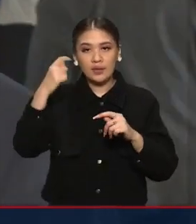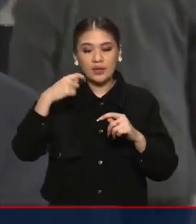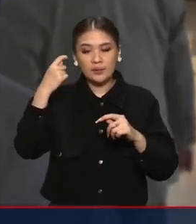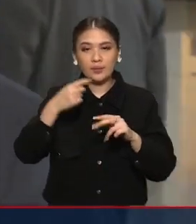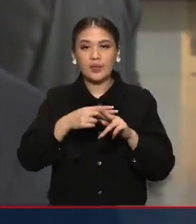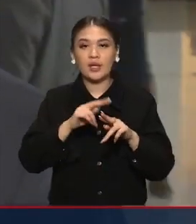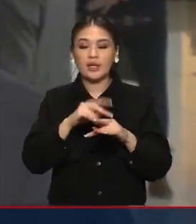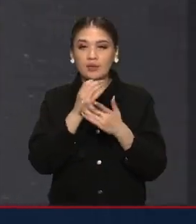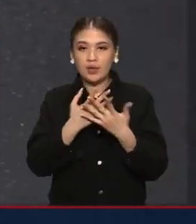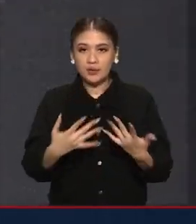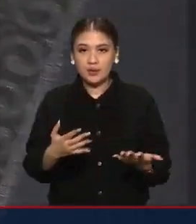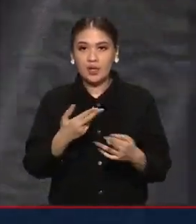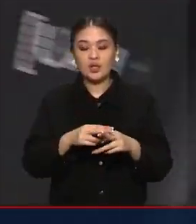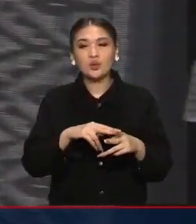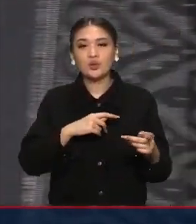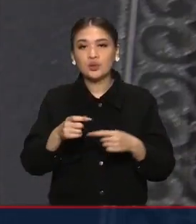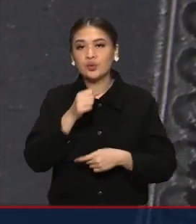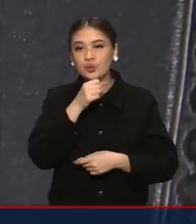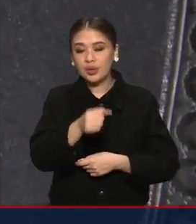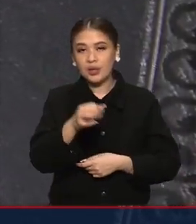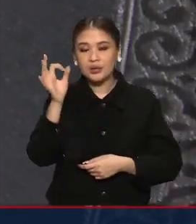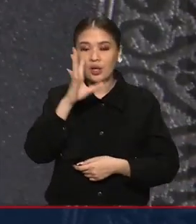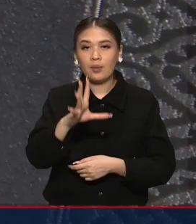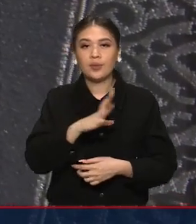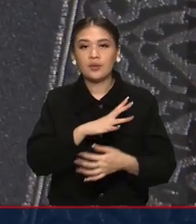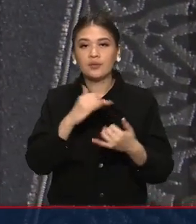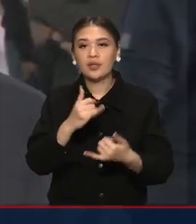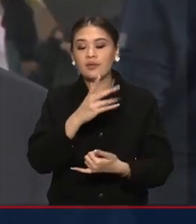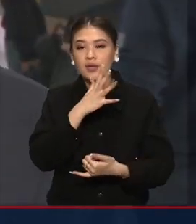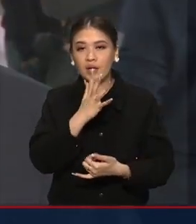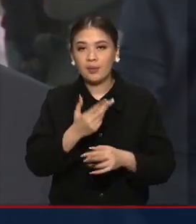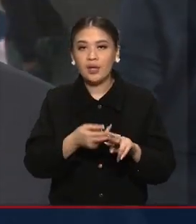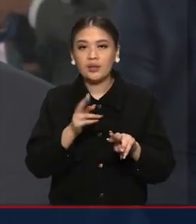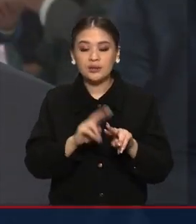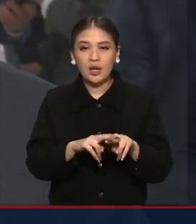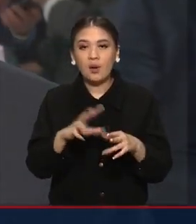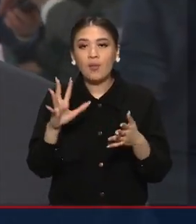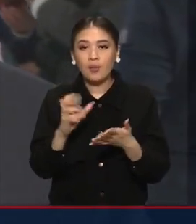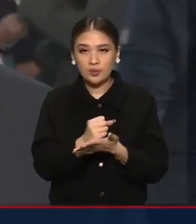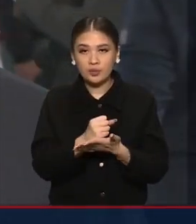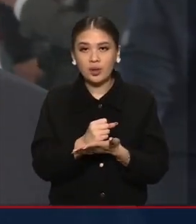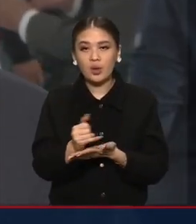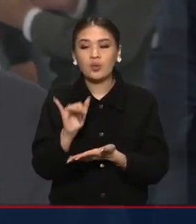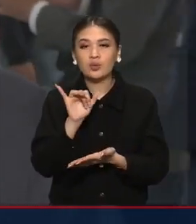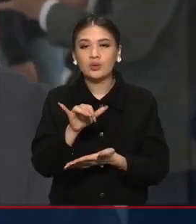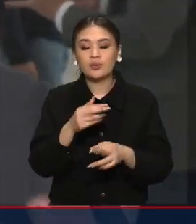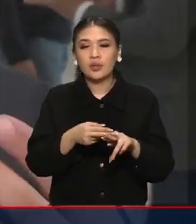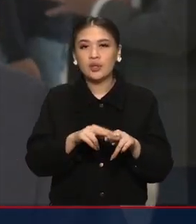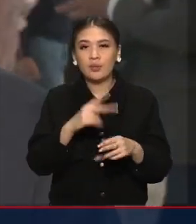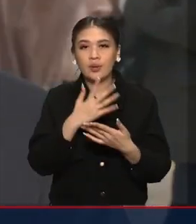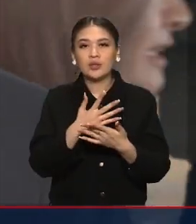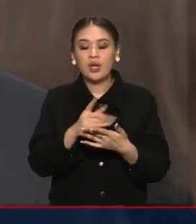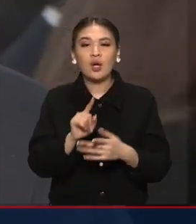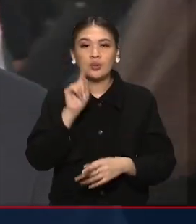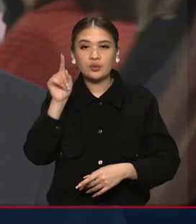тот же типография, тот же журналистика в целом. Если в то время ты снимал на пленке, получается, у тебя была большая камера обскурт, и ты